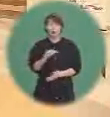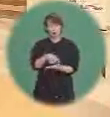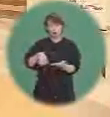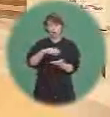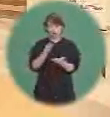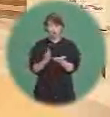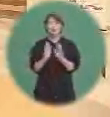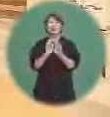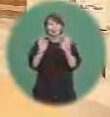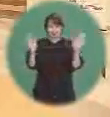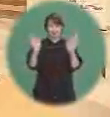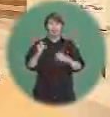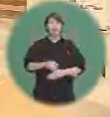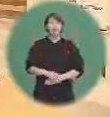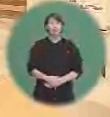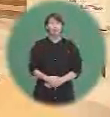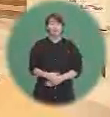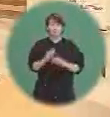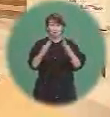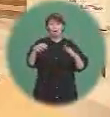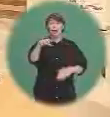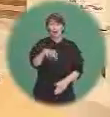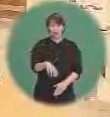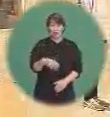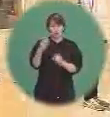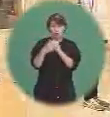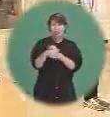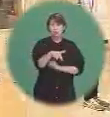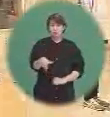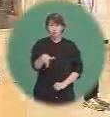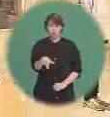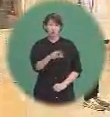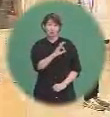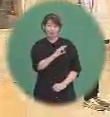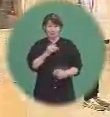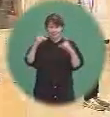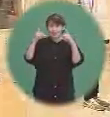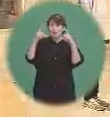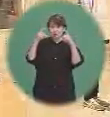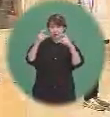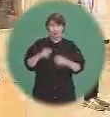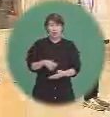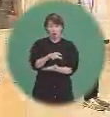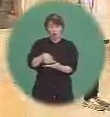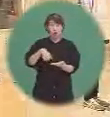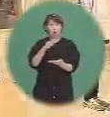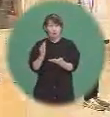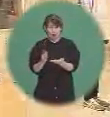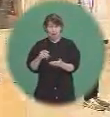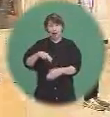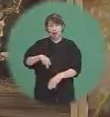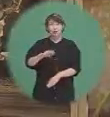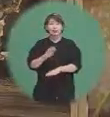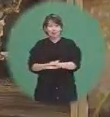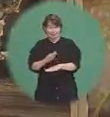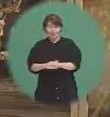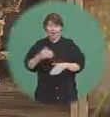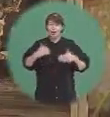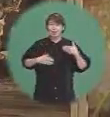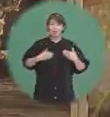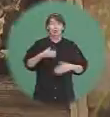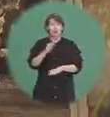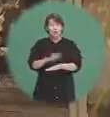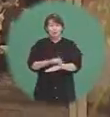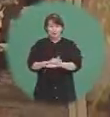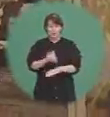。会場には写真部の部員が撮影した郡山市の歩き方や楽しみ